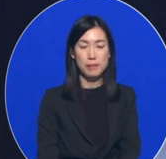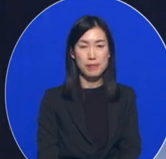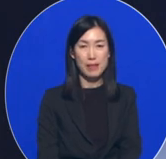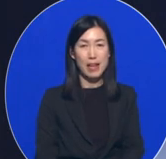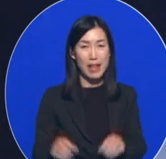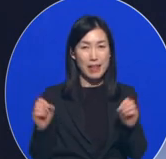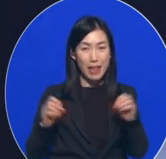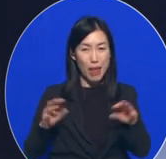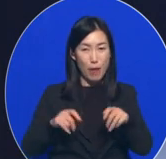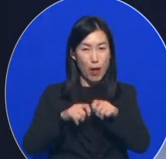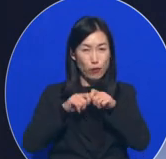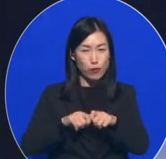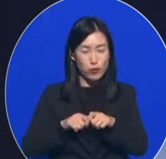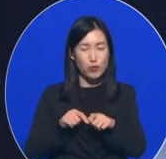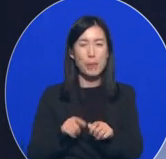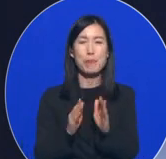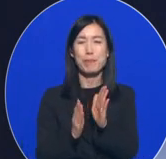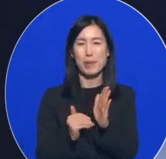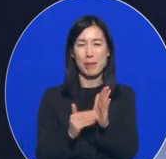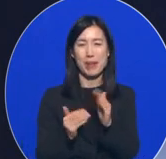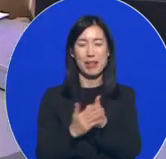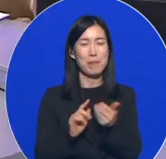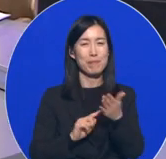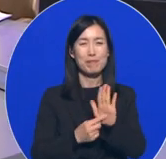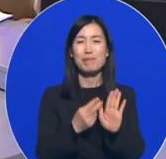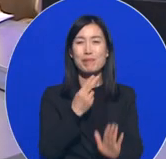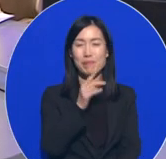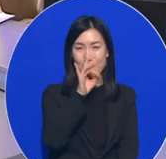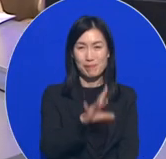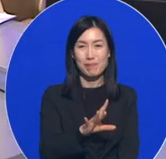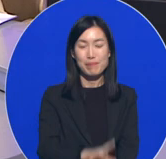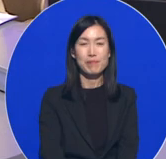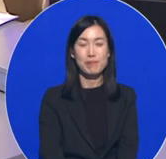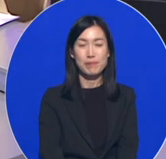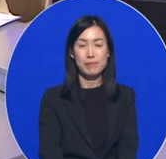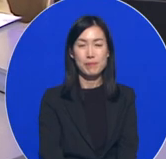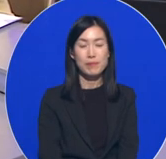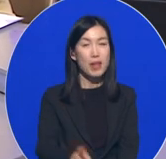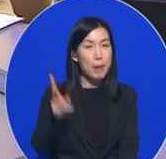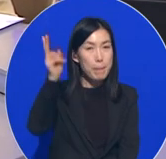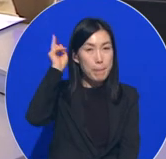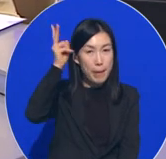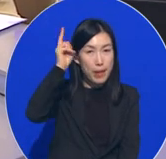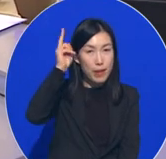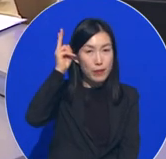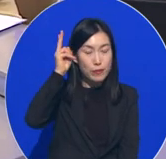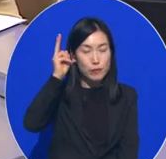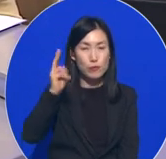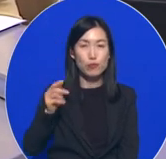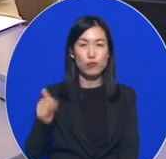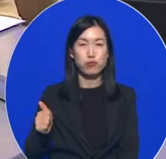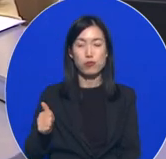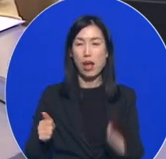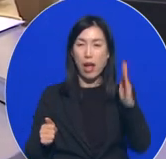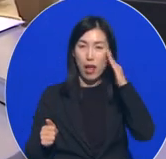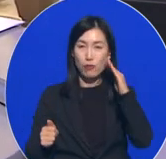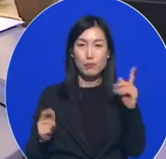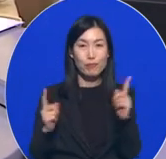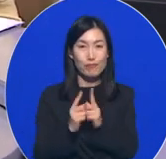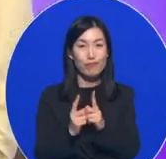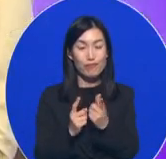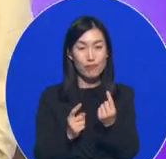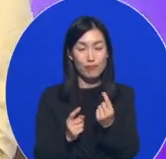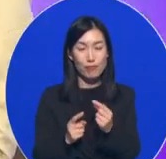내용은 안보 사안으로 공개되지 않았습니다 자 그리고 또 페로와 정상 회담이 열렸는데 페로와 우리나라는